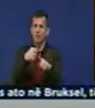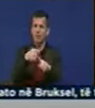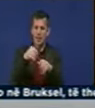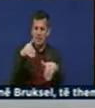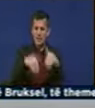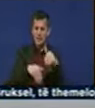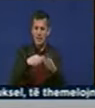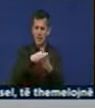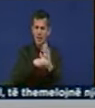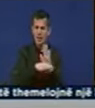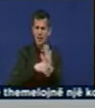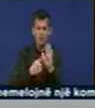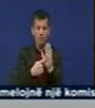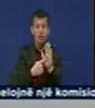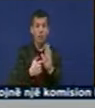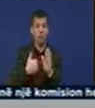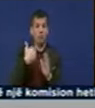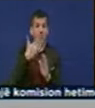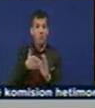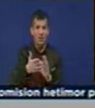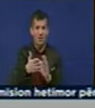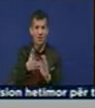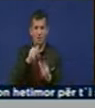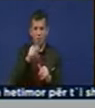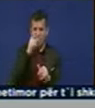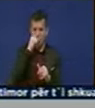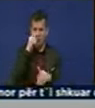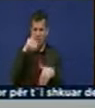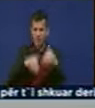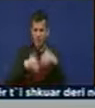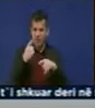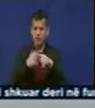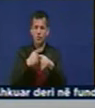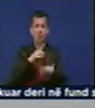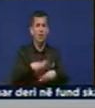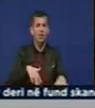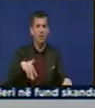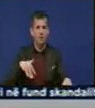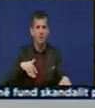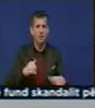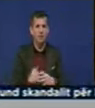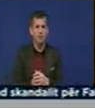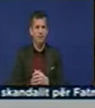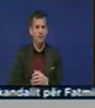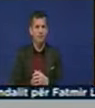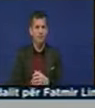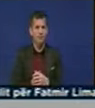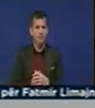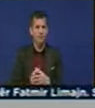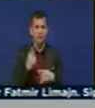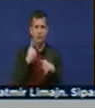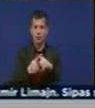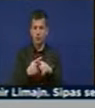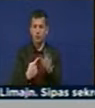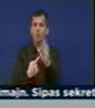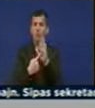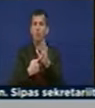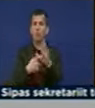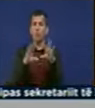cili do të prek edhe zgjedhjet e ardhshme vendore, edhe zgjedhjet e ardhshme parlamentare, edhe që konsiston në disa